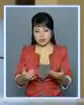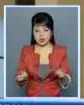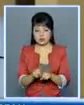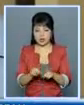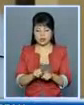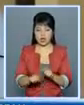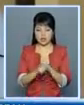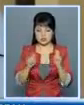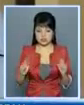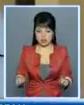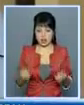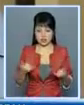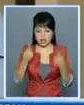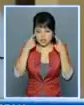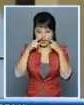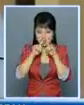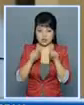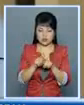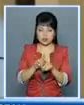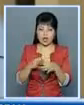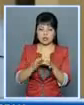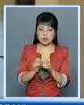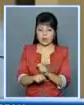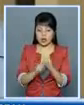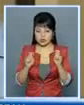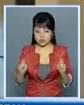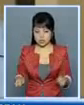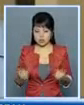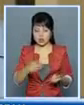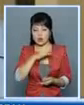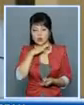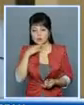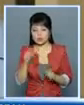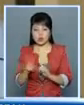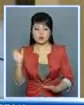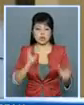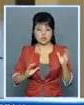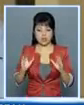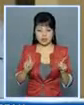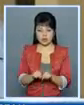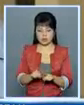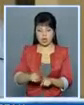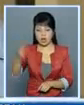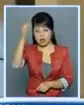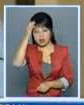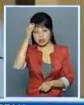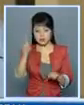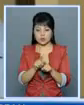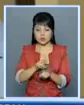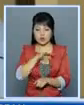ашылып, ұлттық инженерлік лабораториялар ашылып, көптен көп университеттерімізде ғылым